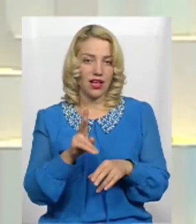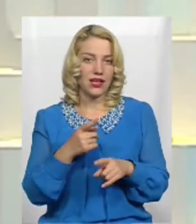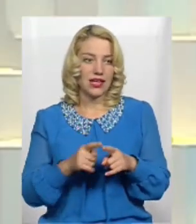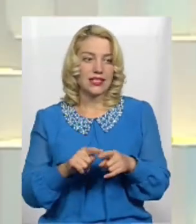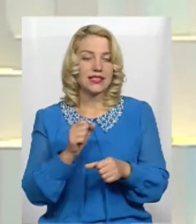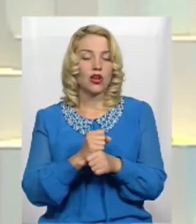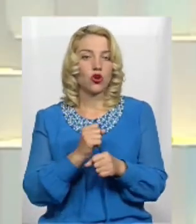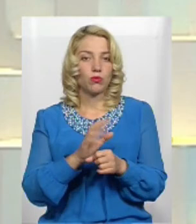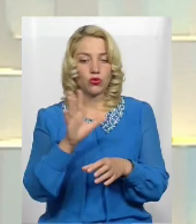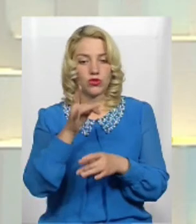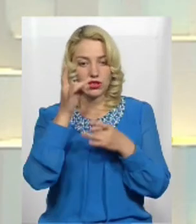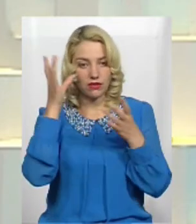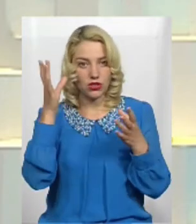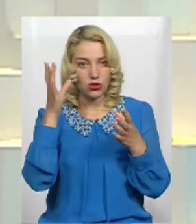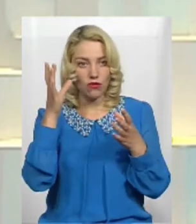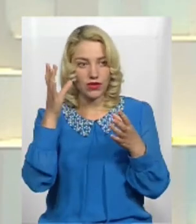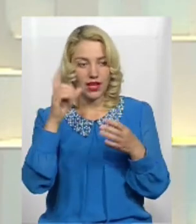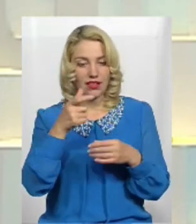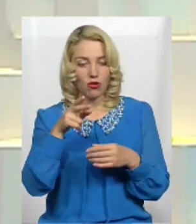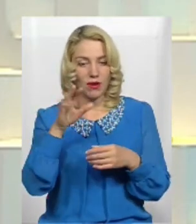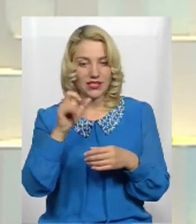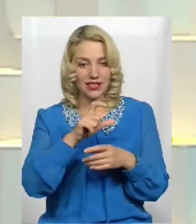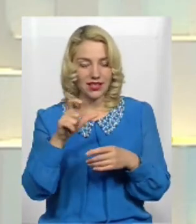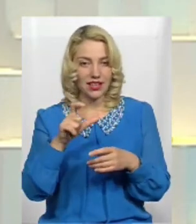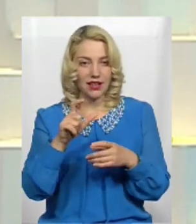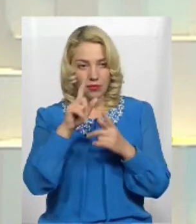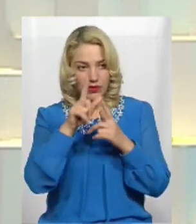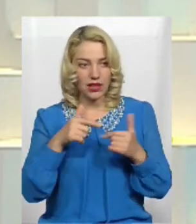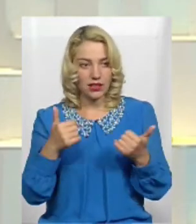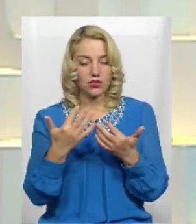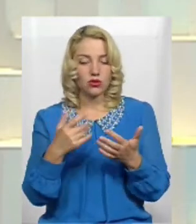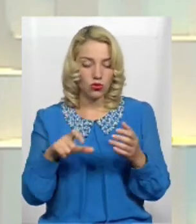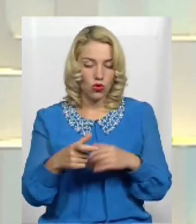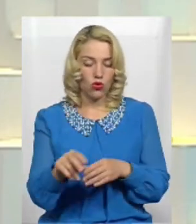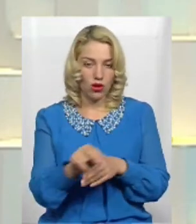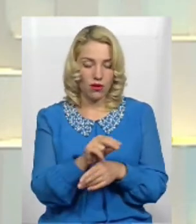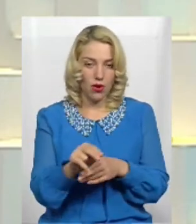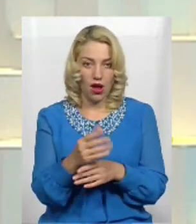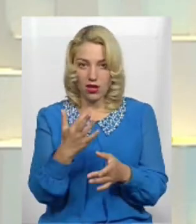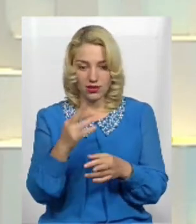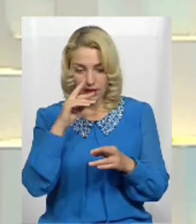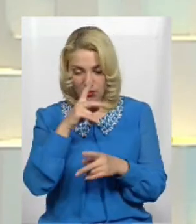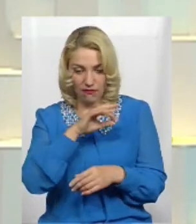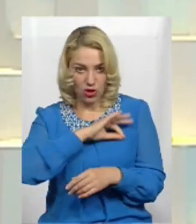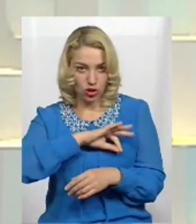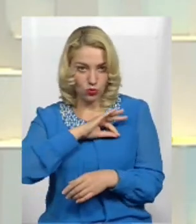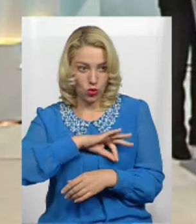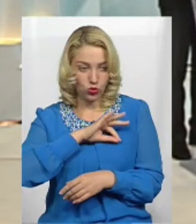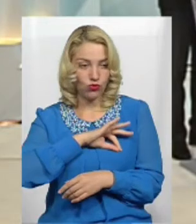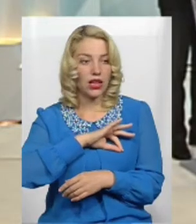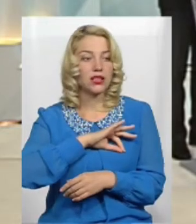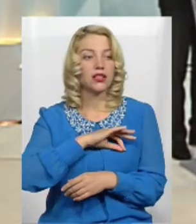всіх цивілізованих європейських країнах, бо скільки би ми не робили доріг, насправді, якщо їх неправильно